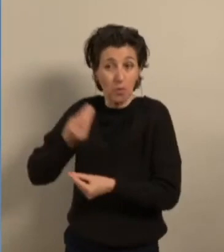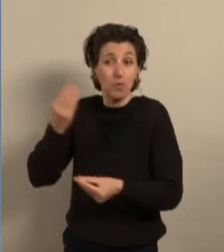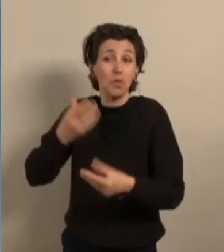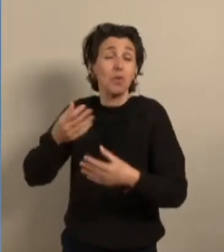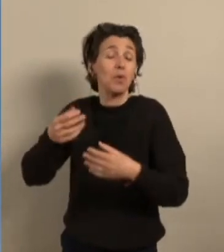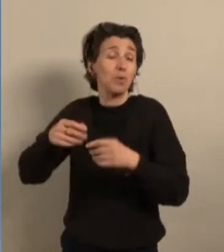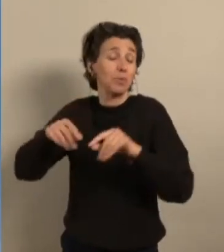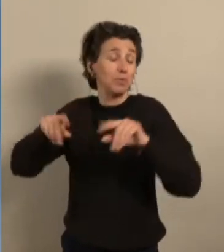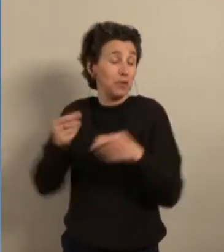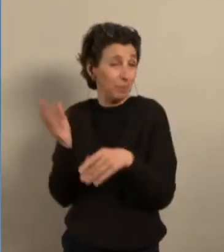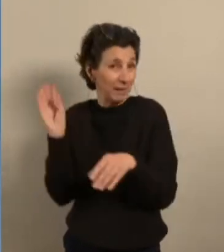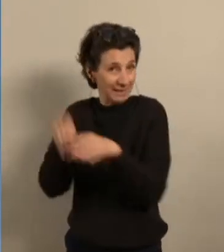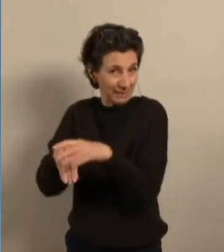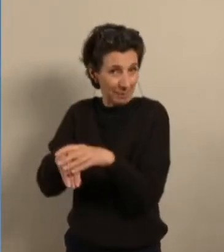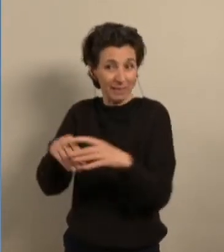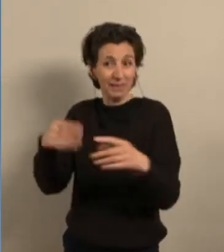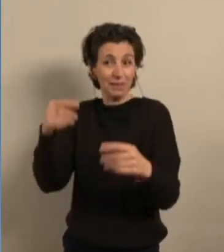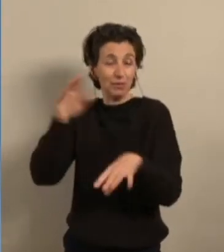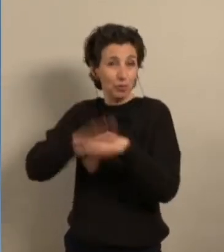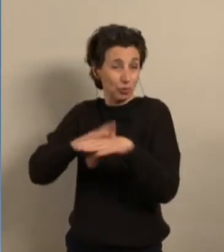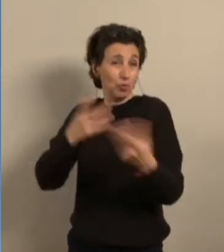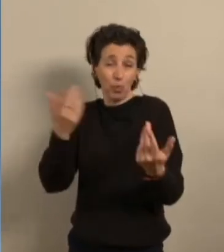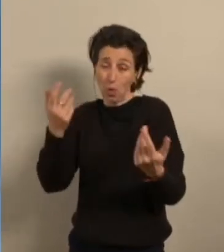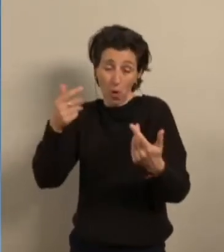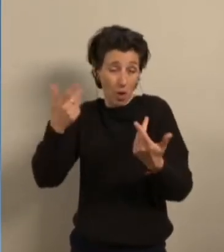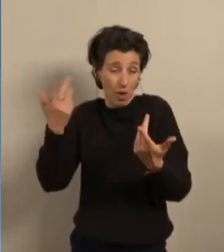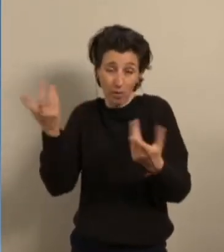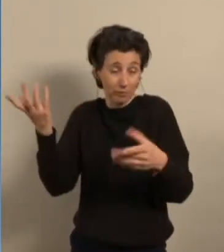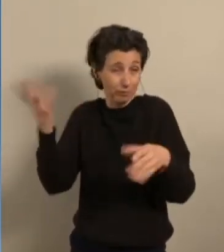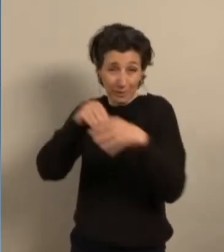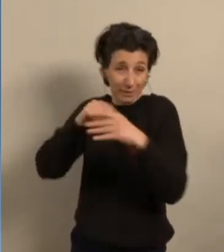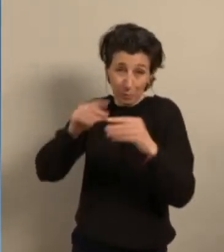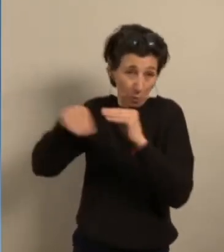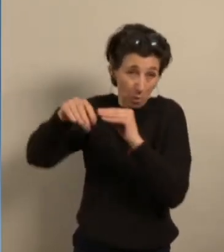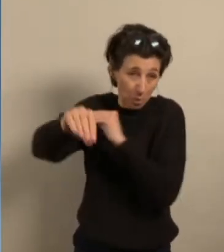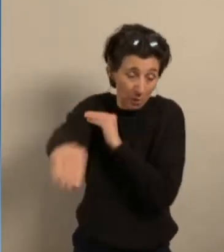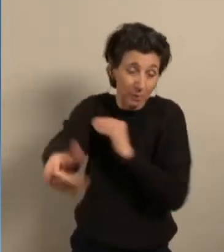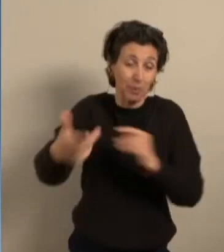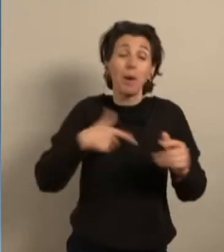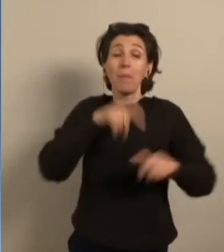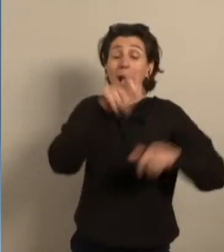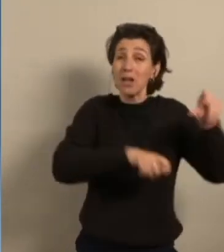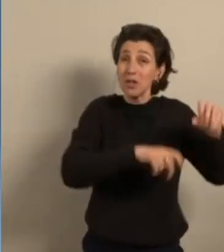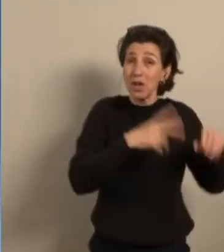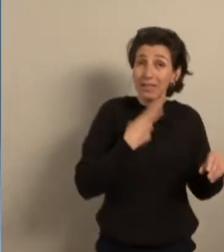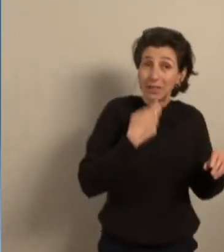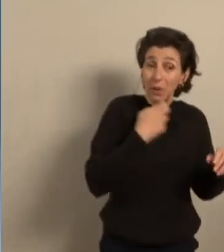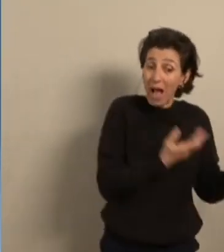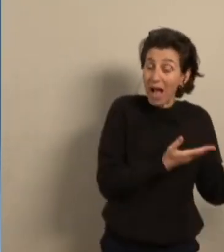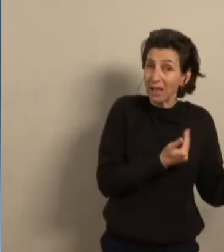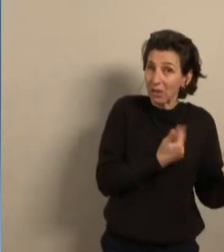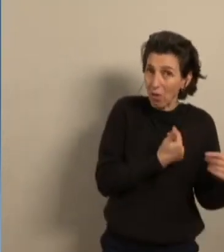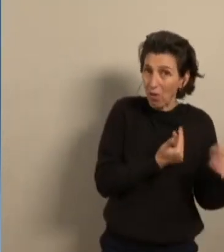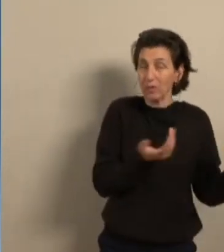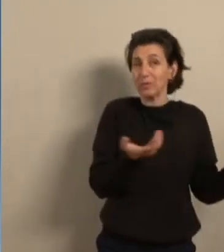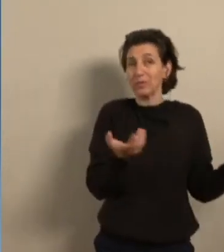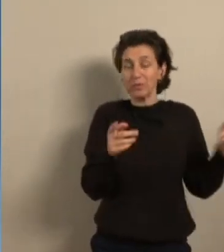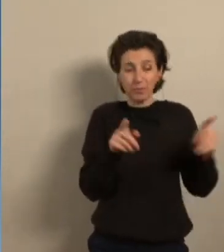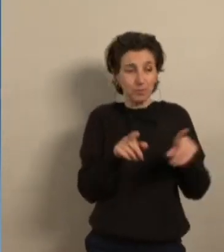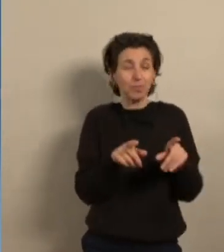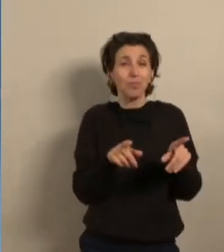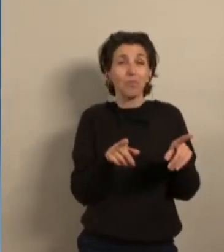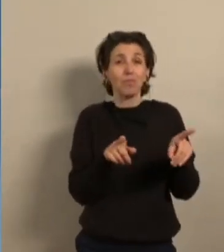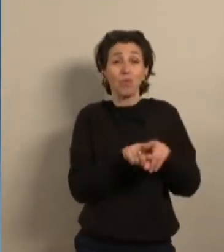retards d'investissement, les attentes des citoyens, nous proposons que le conseil municipal décide d'élargir